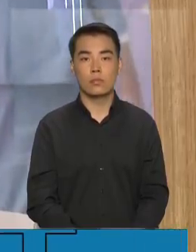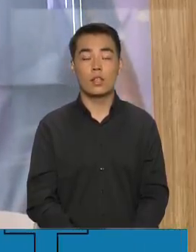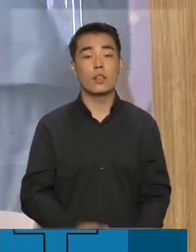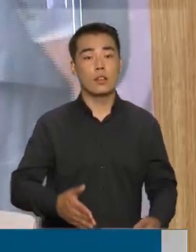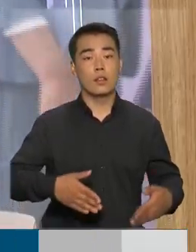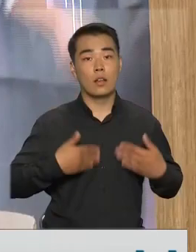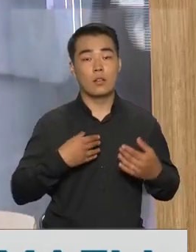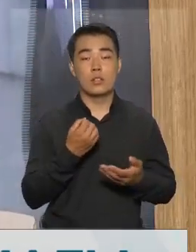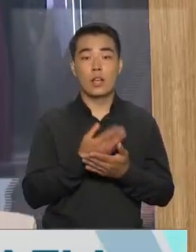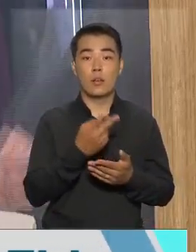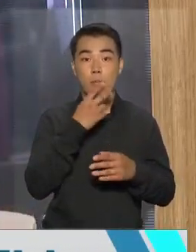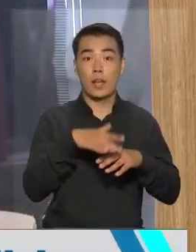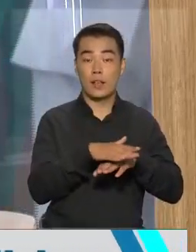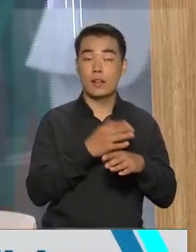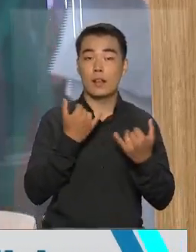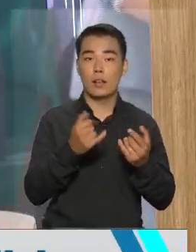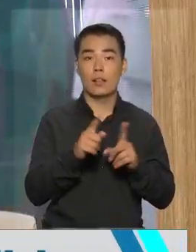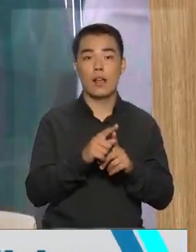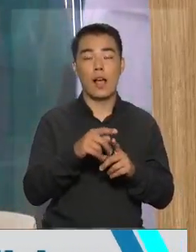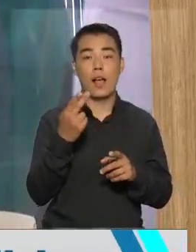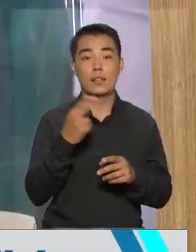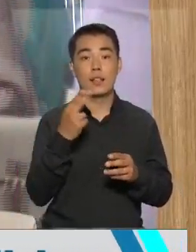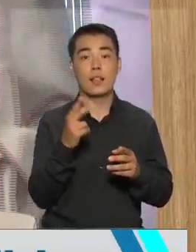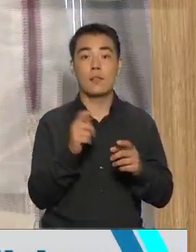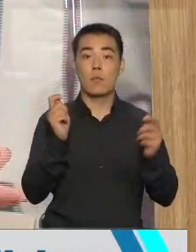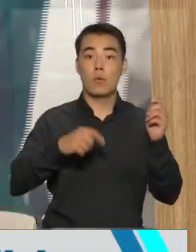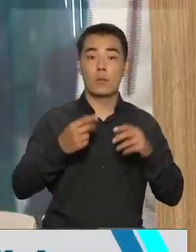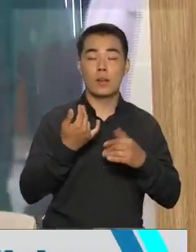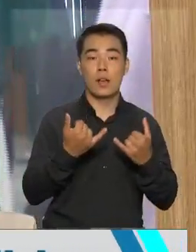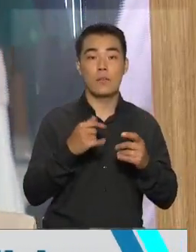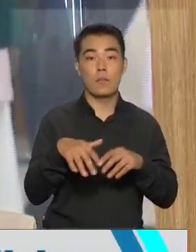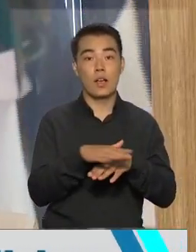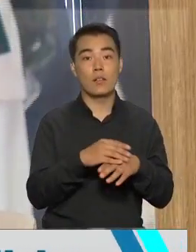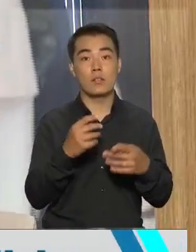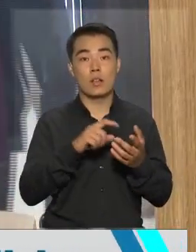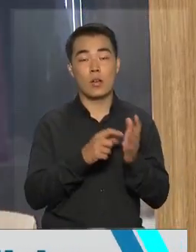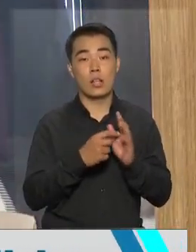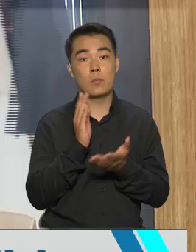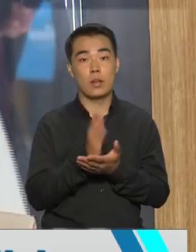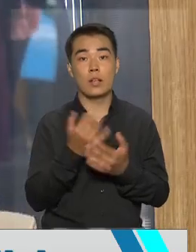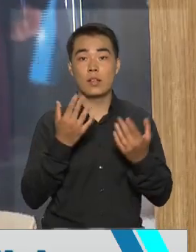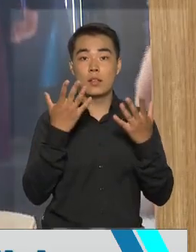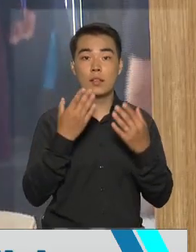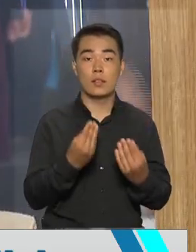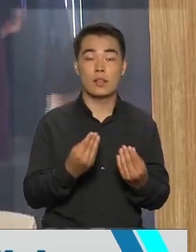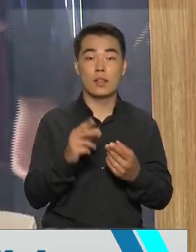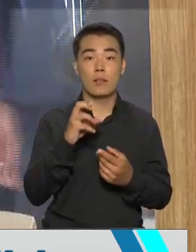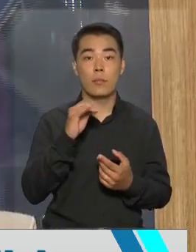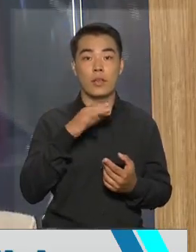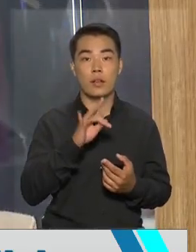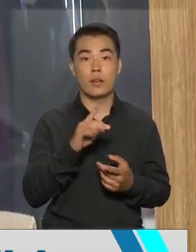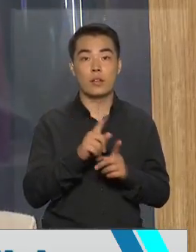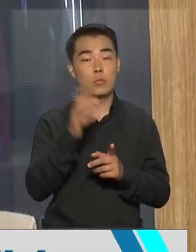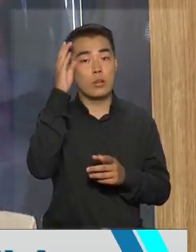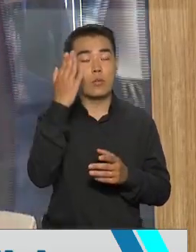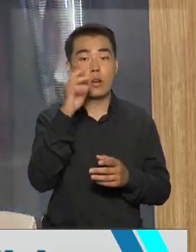Армысыздар, қадірменді көрермен, Астана халықаралық форумы алаңындағы мобильді студиядамыз. Біздің бүгінгі спикеріміз Түркі